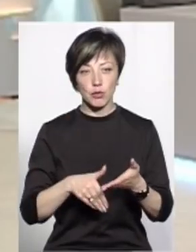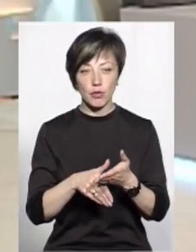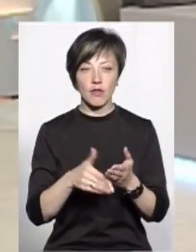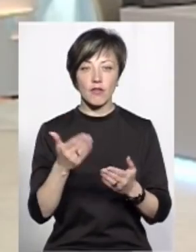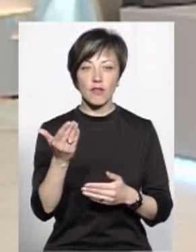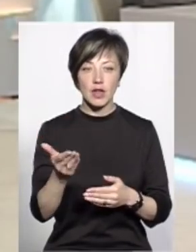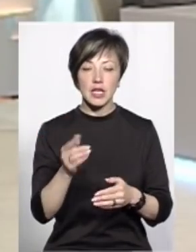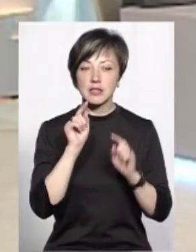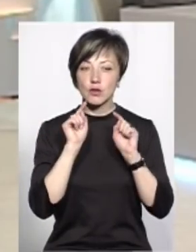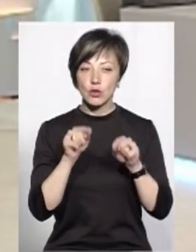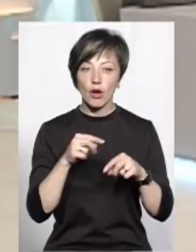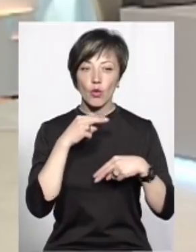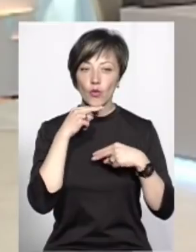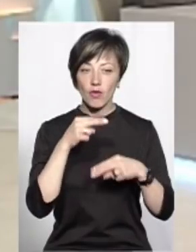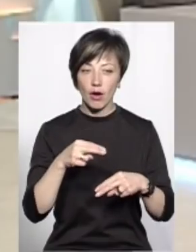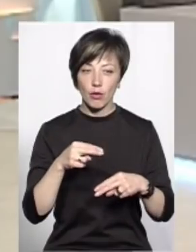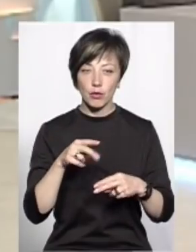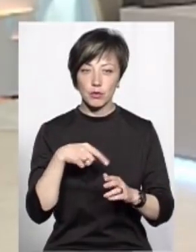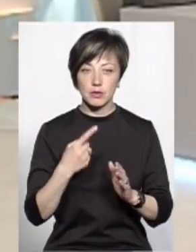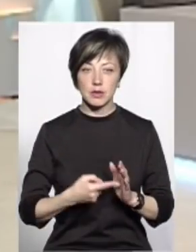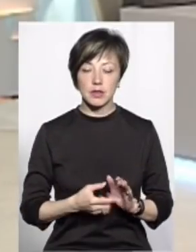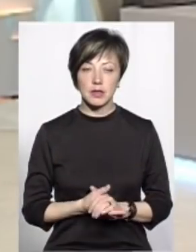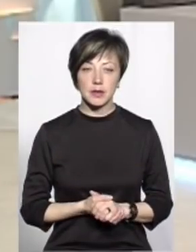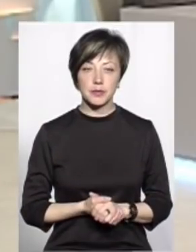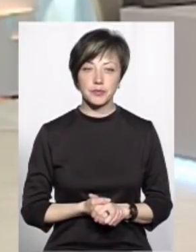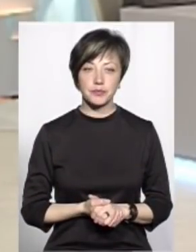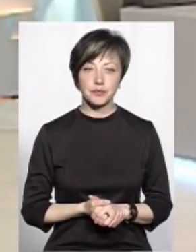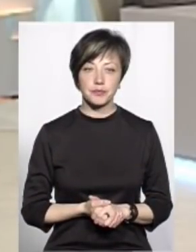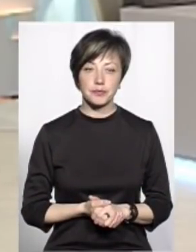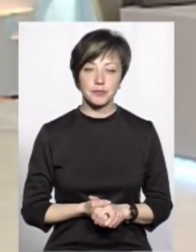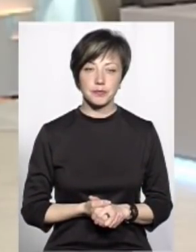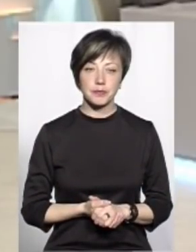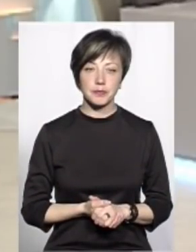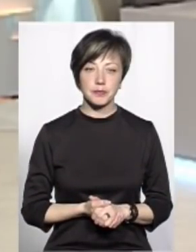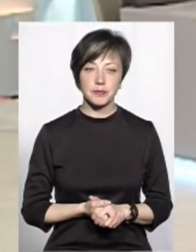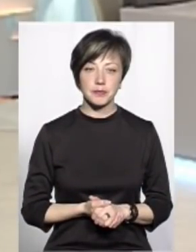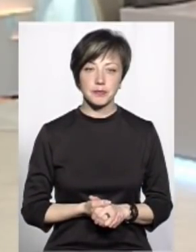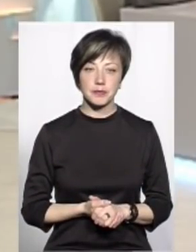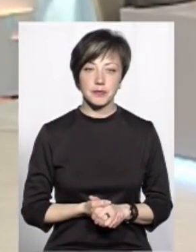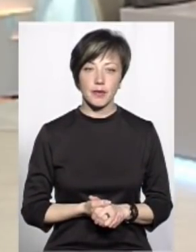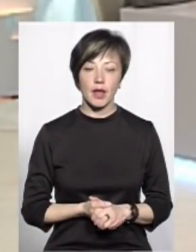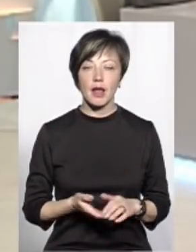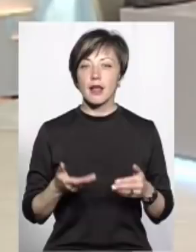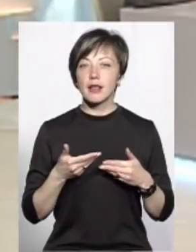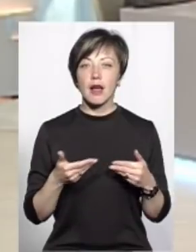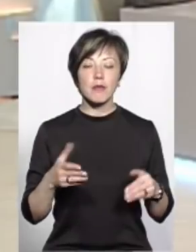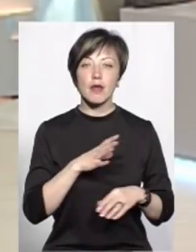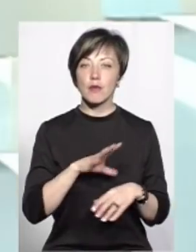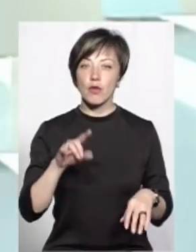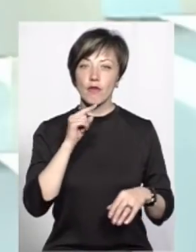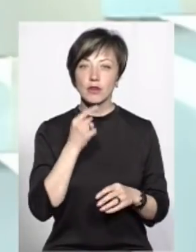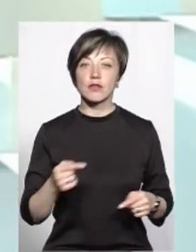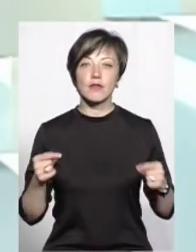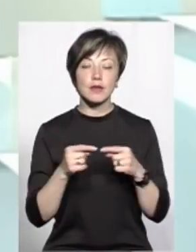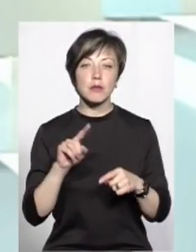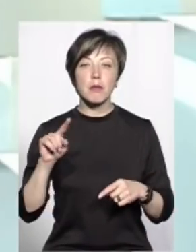ви звертаєте увагу? Угу. Ну, нам насправді було не так важко визначити з якимось